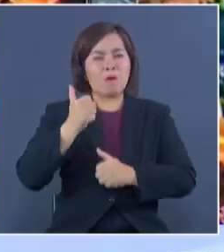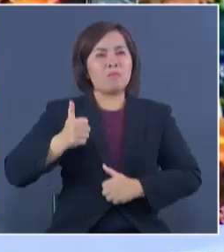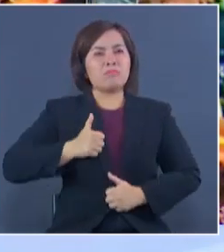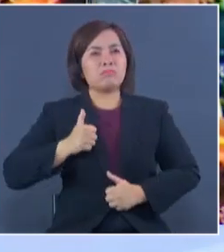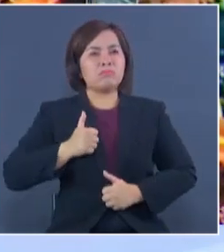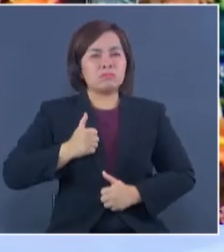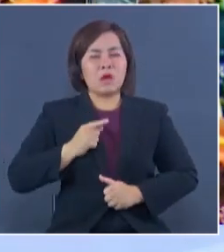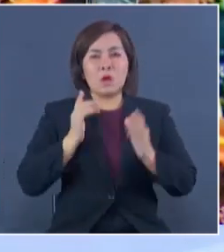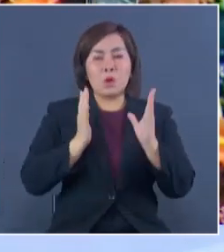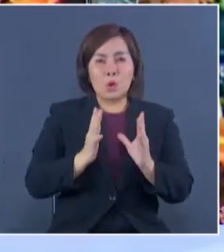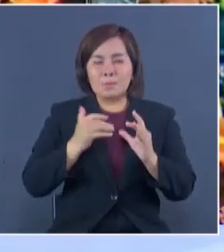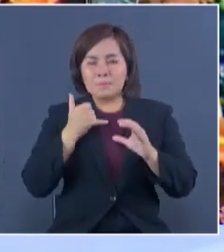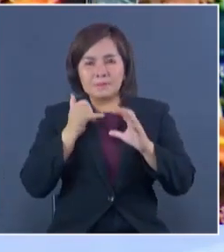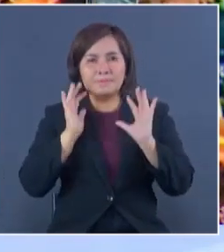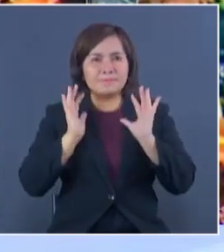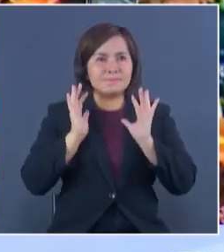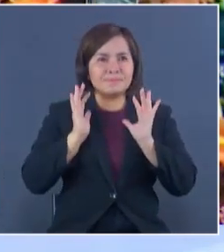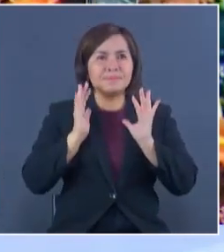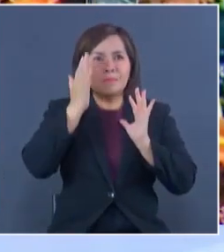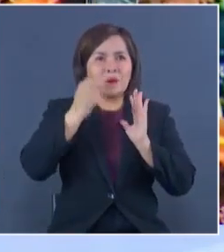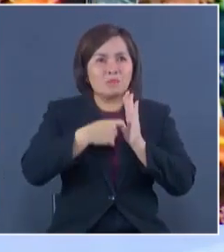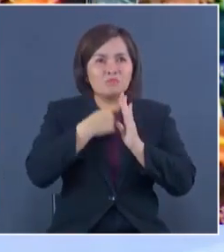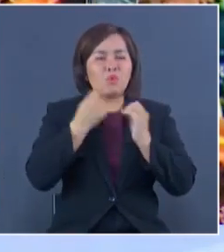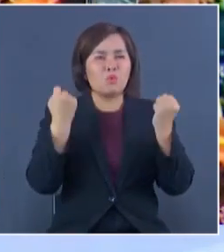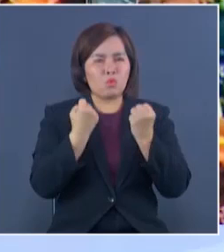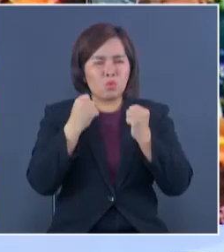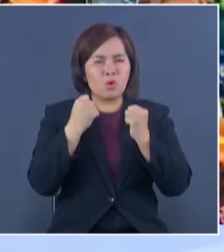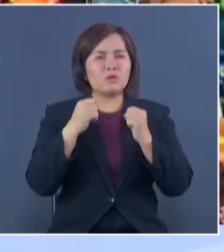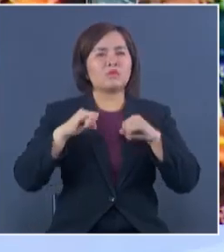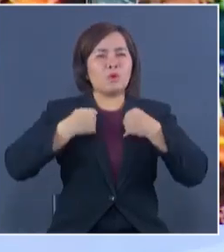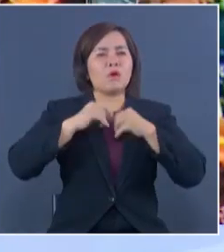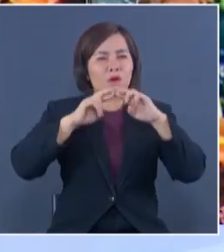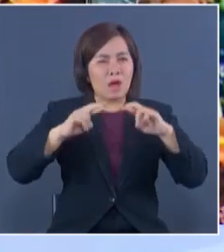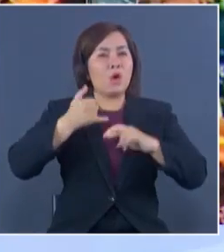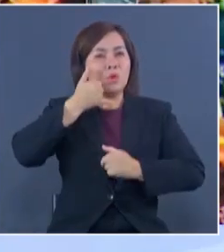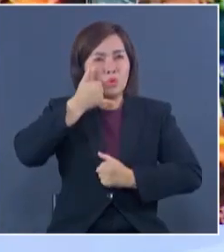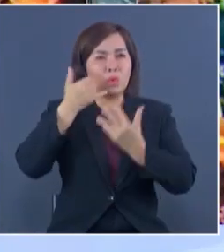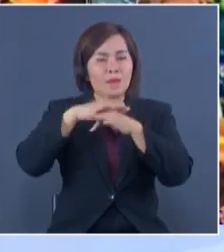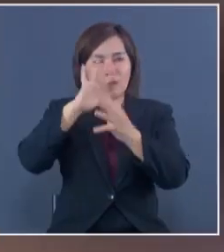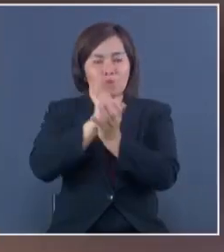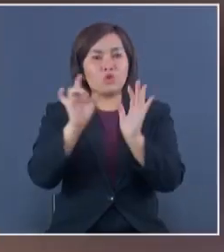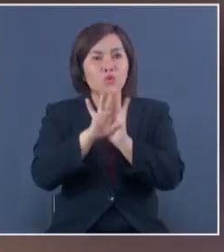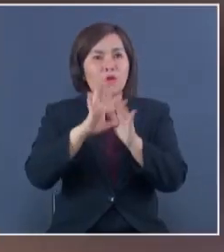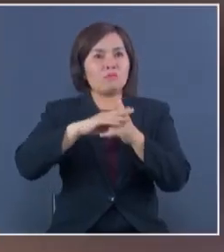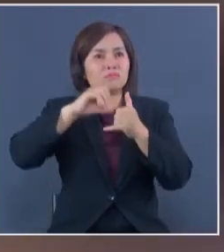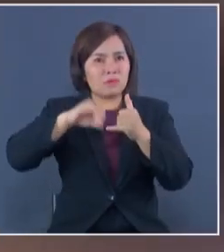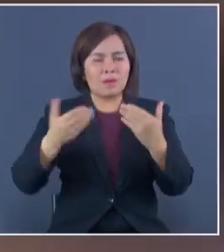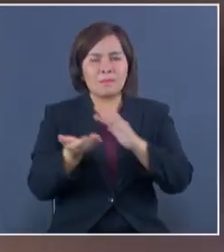าร้านจนลูกค้านี่ไม่กล้าที่จะเข้าร้านสุดท้ายตัดสินใจโทรแจ้งตำรวจให้จับท่านไปศึกค่ะ